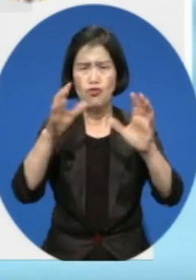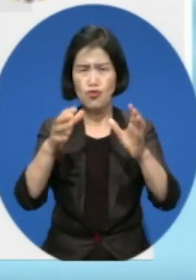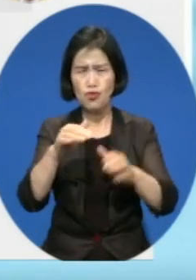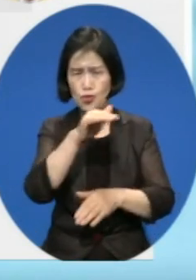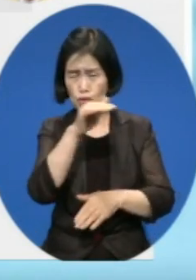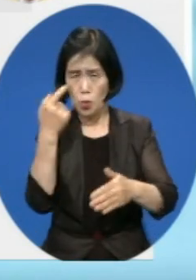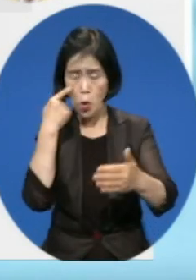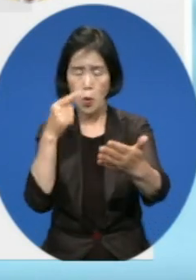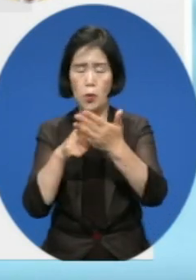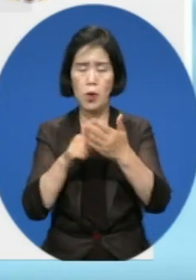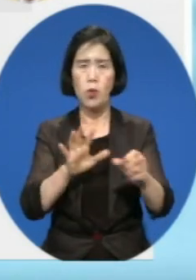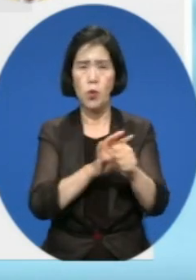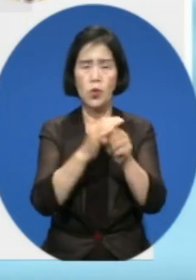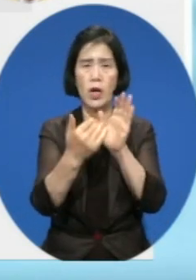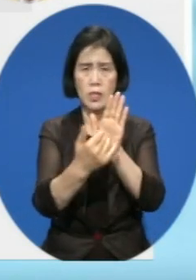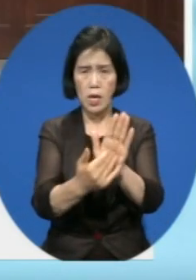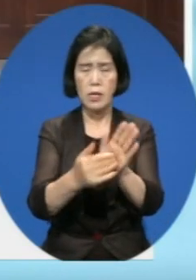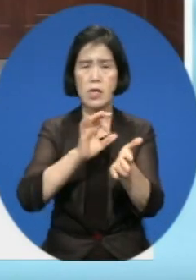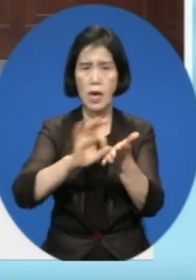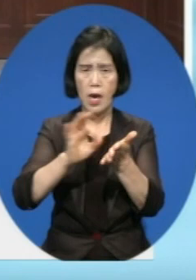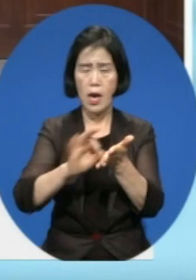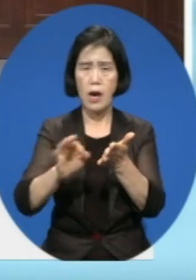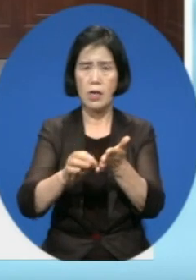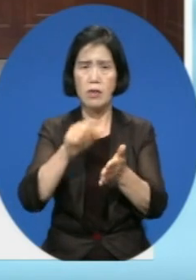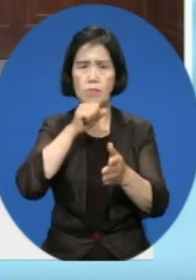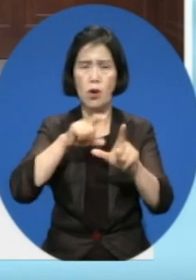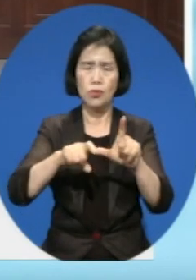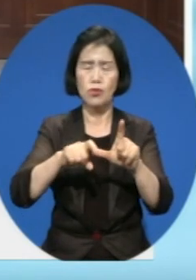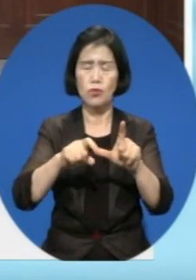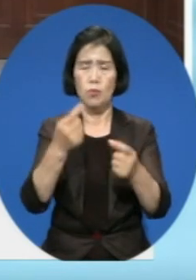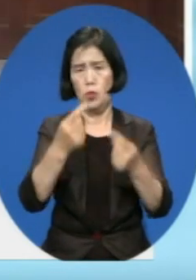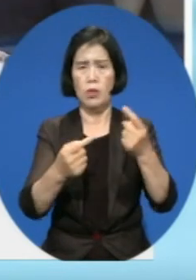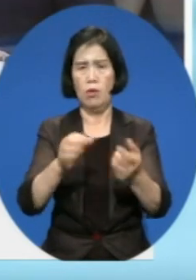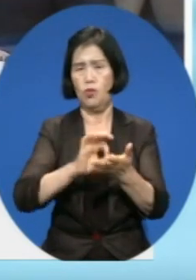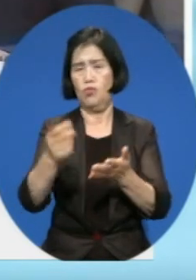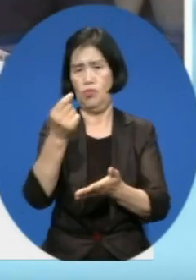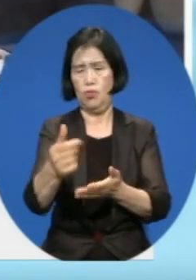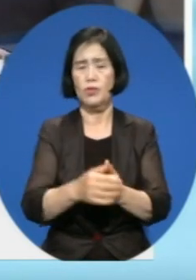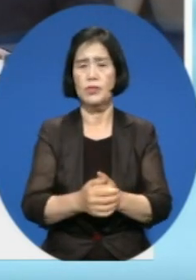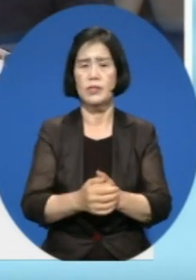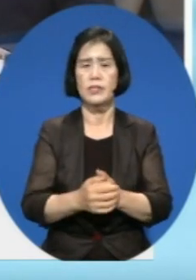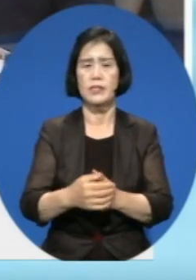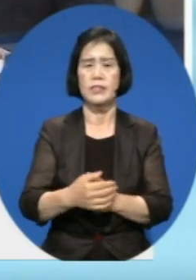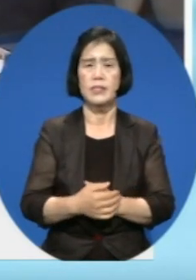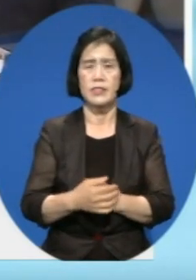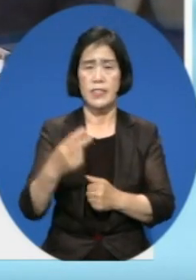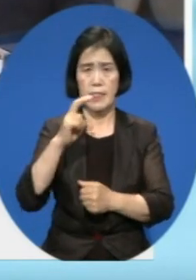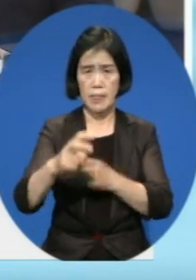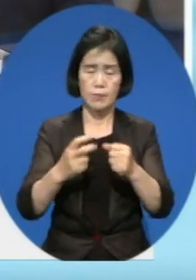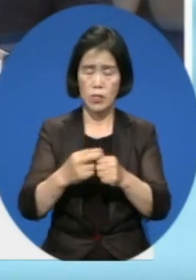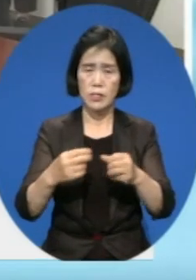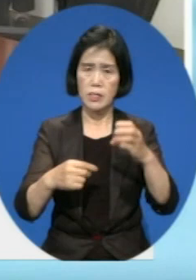보게 되면은 코로나 대응에 쓴 예산 자체가 우리나라가 평균보다 훨씬 많이 떨어져요. 우리나라가 20년에 보통 한 GDP 대비